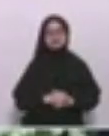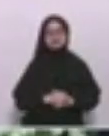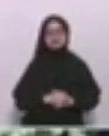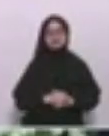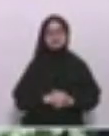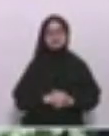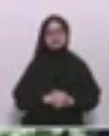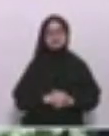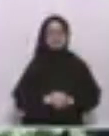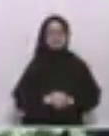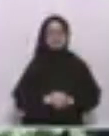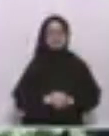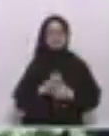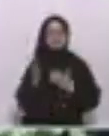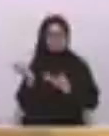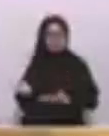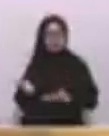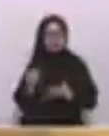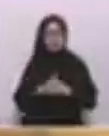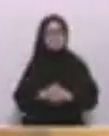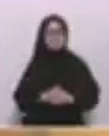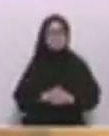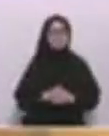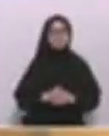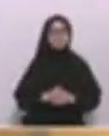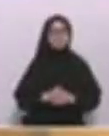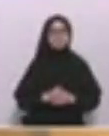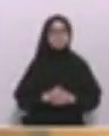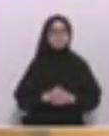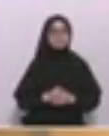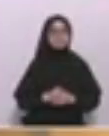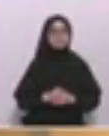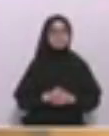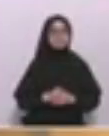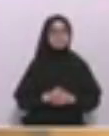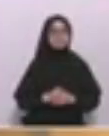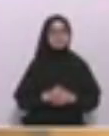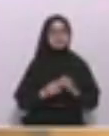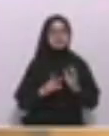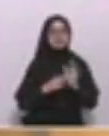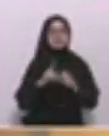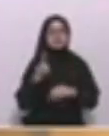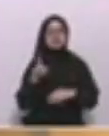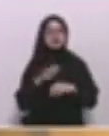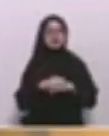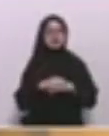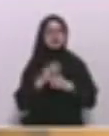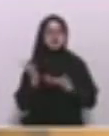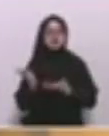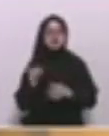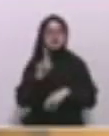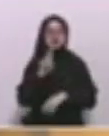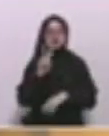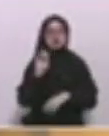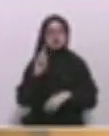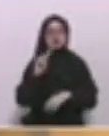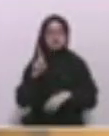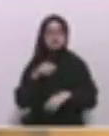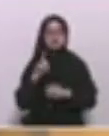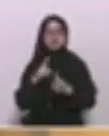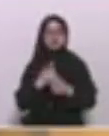kasih silakan kami persilakan untuk pasangan calon nomor urut S untuk menjawab waktunya 120 detik dimulai dari saat